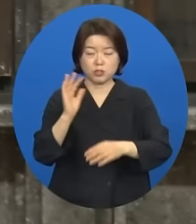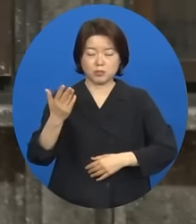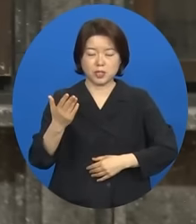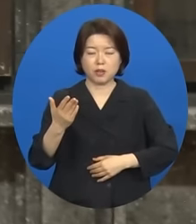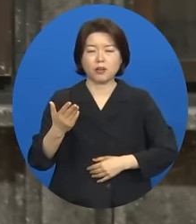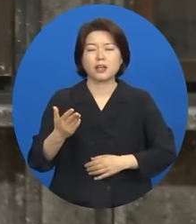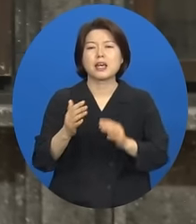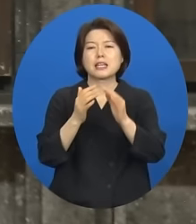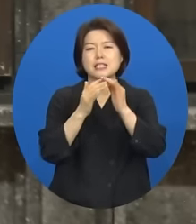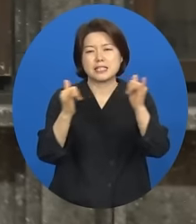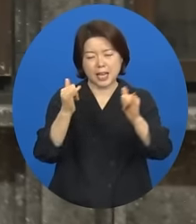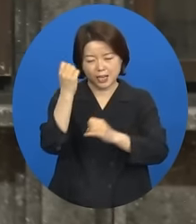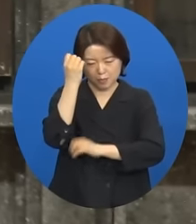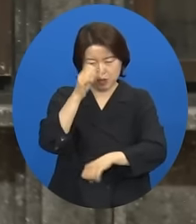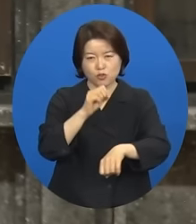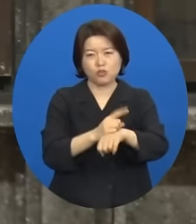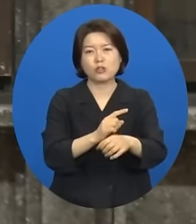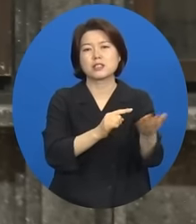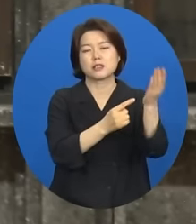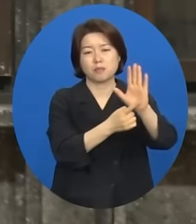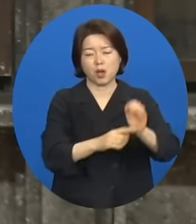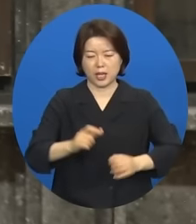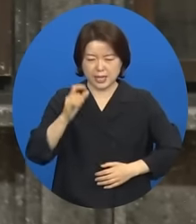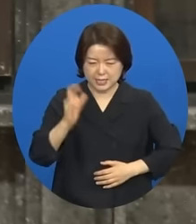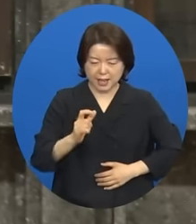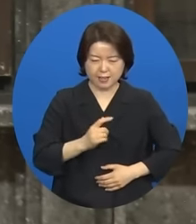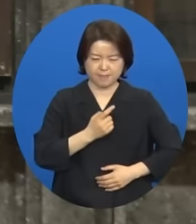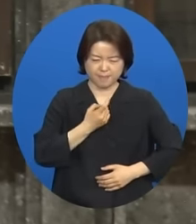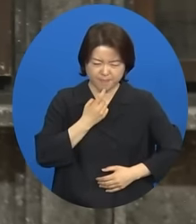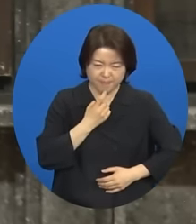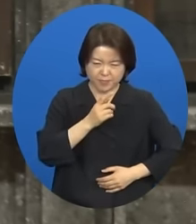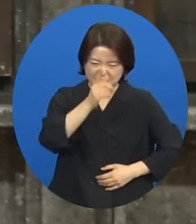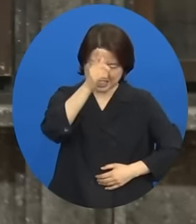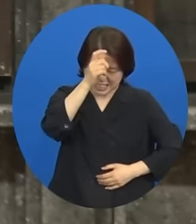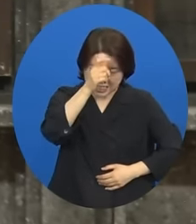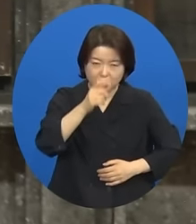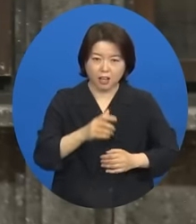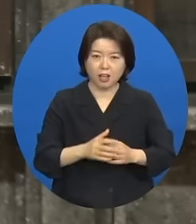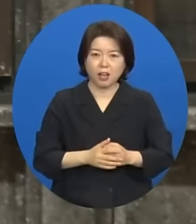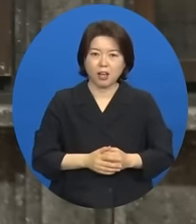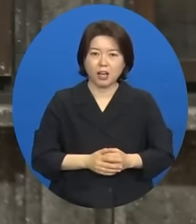본성을 상징하죠. 강한 본성, 질긴 본성, 지독한 자기